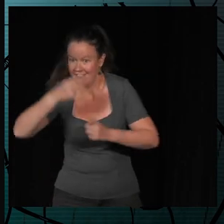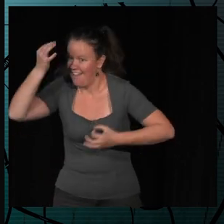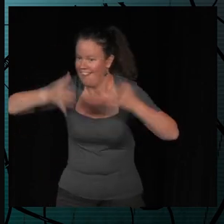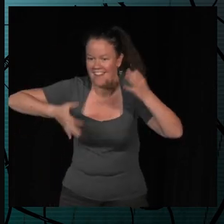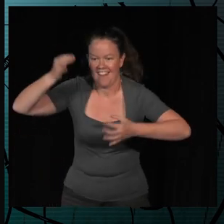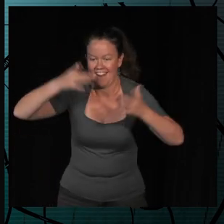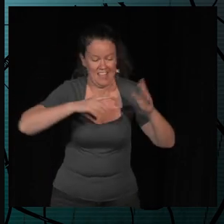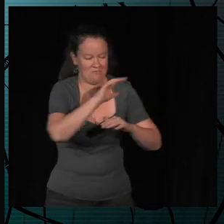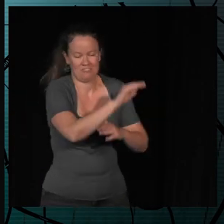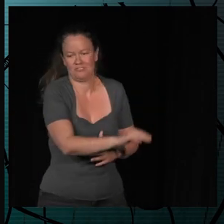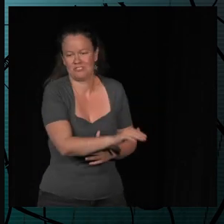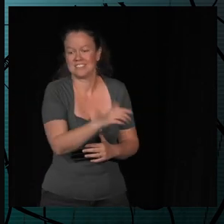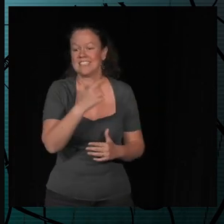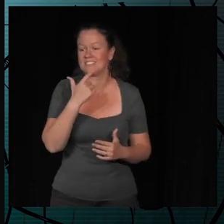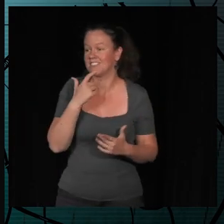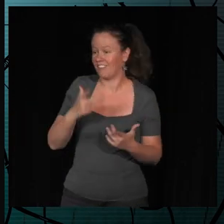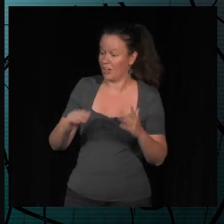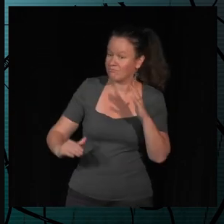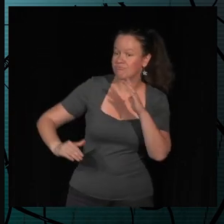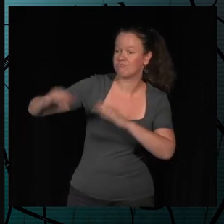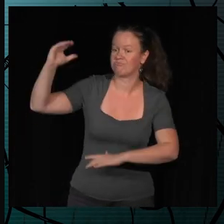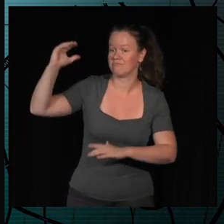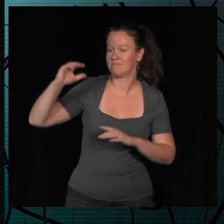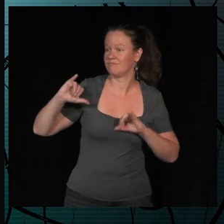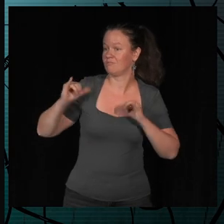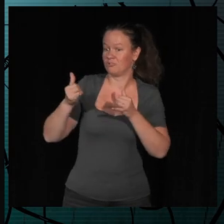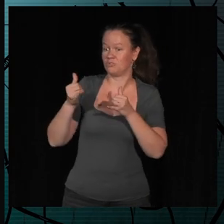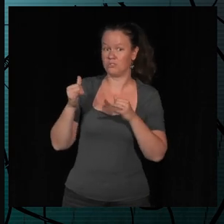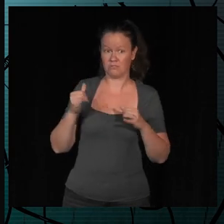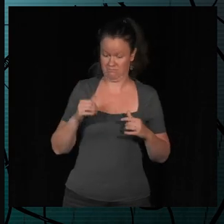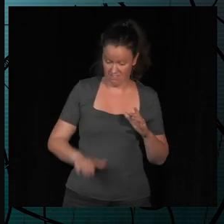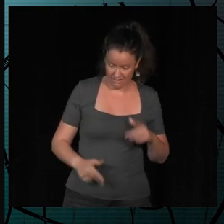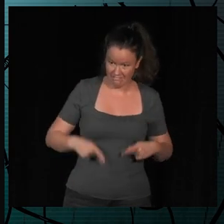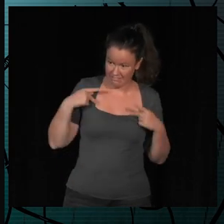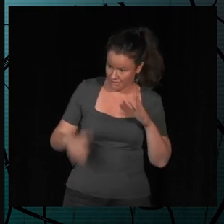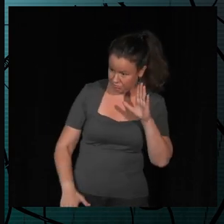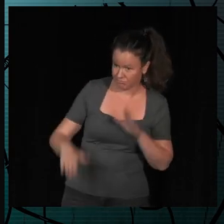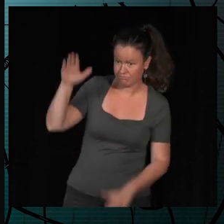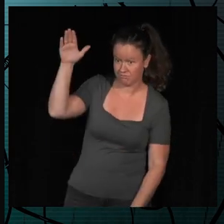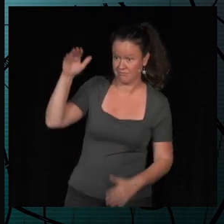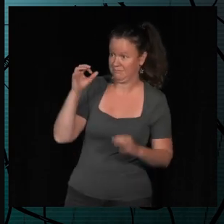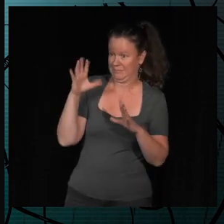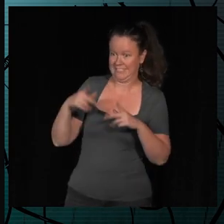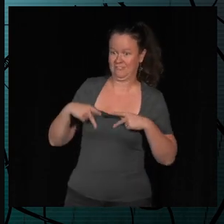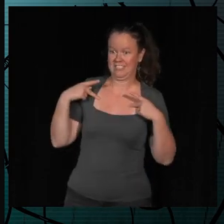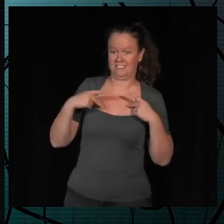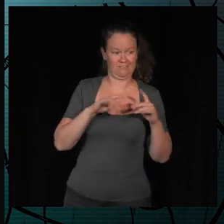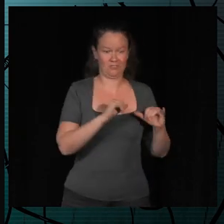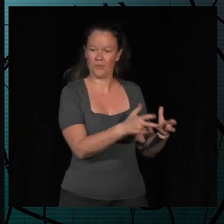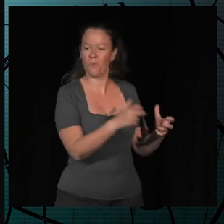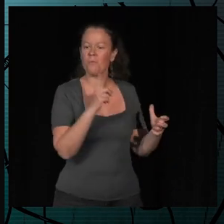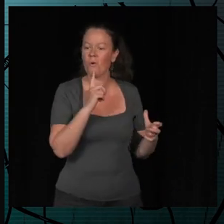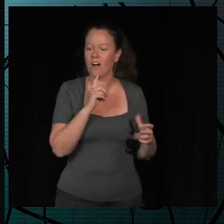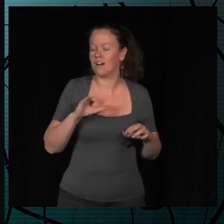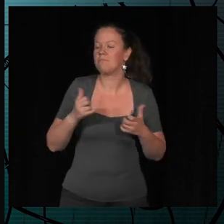voyez quand je dis ça on n'est pas si loin des jeux vidéos puisque pour avancer dans un jeu vidéo il faut tout essayer parce que des fois il y a des trucs jeux